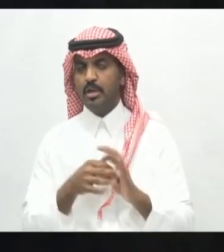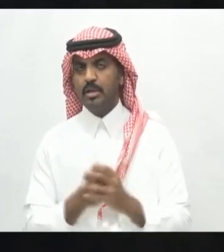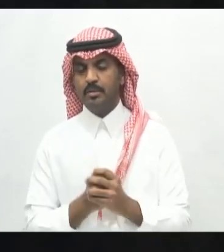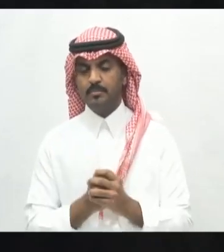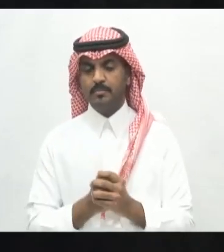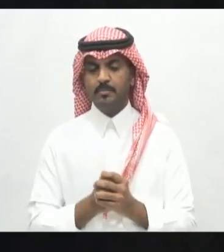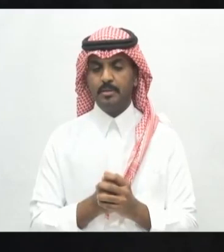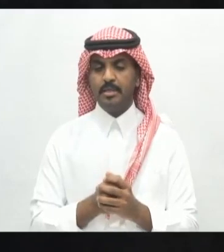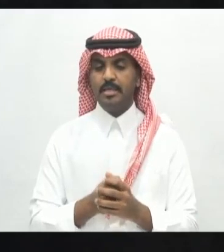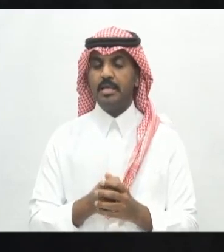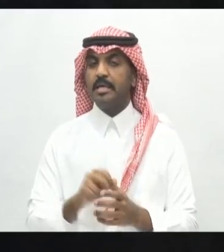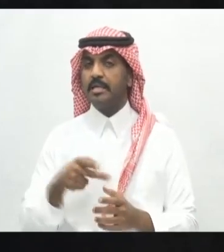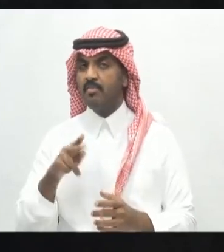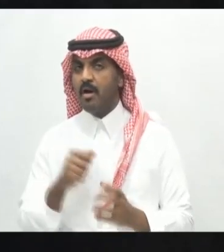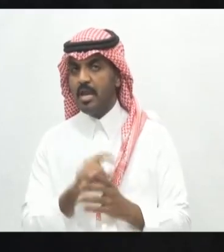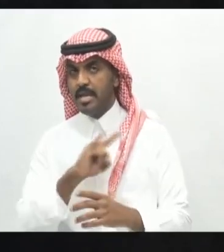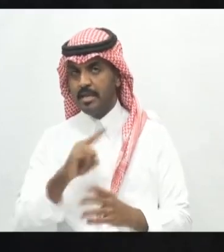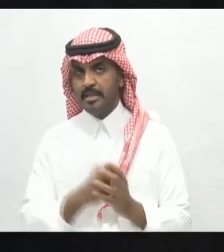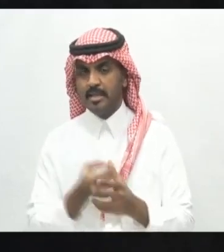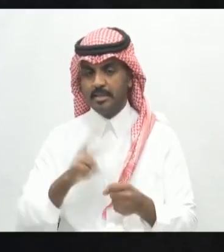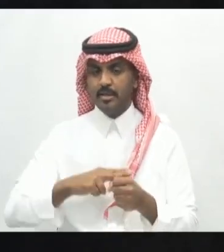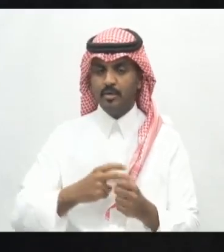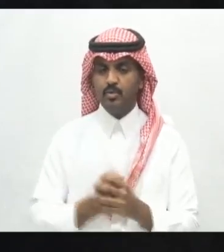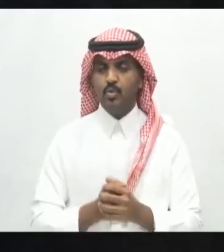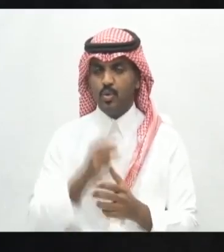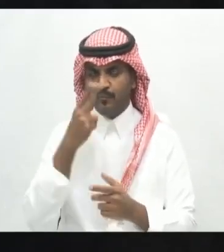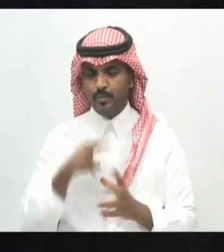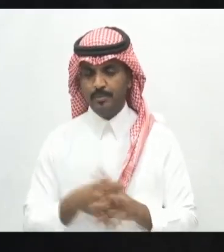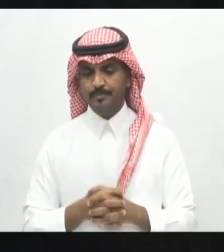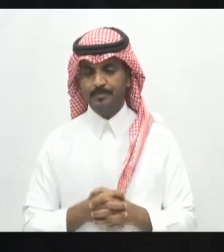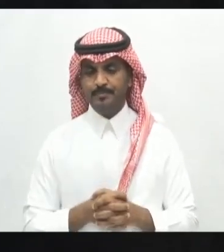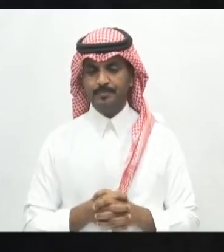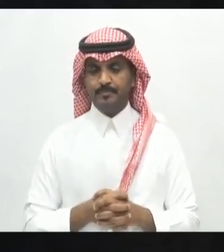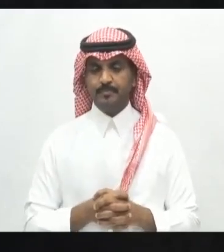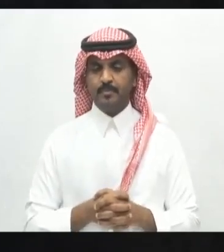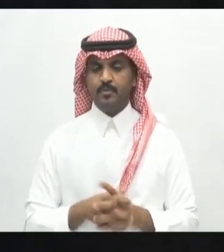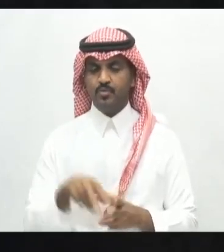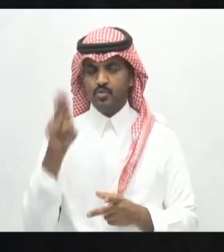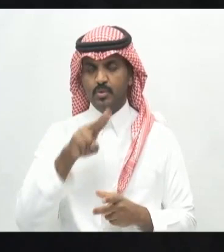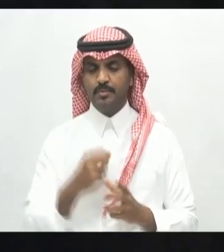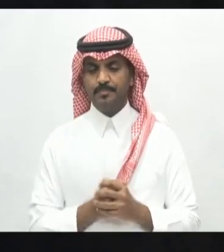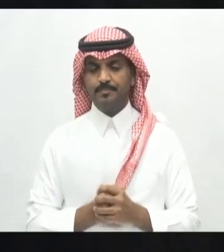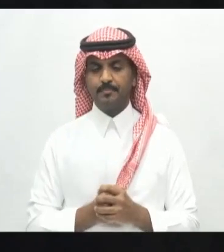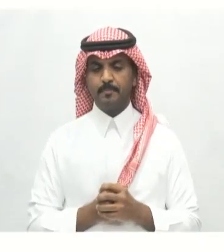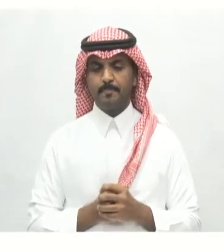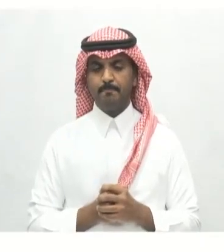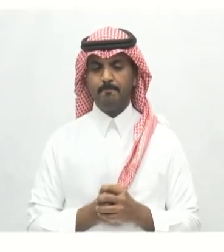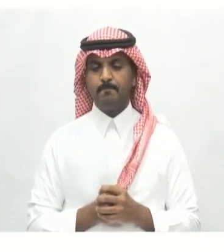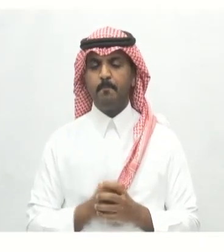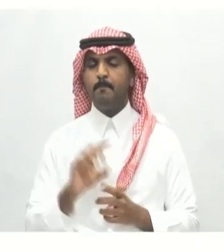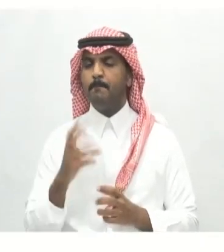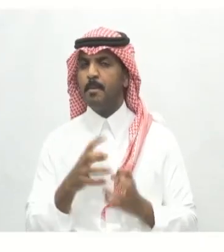النهي التكرار والفوريه ناتي هنا ايها الطلاب والطالبات الى هذا النشاط ما معنى